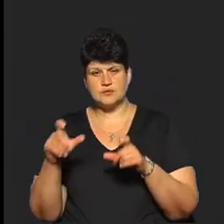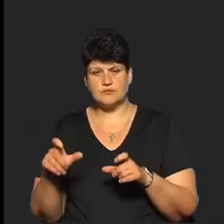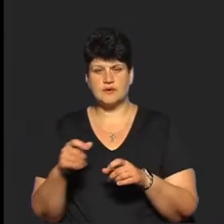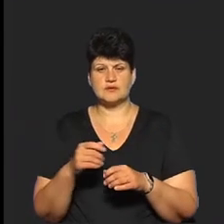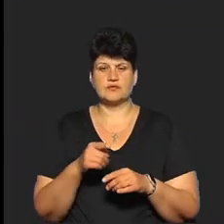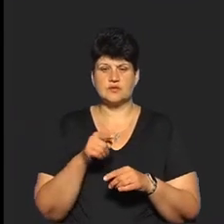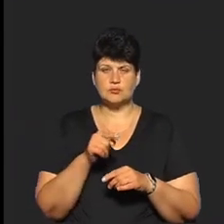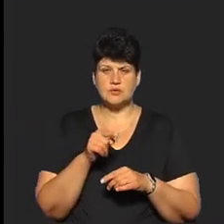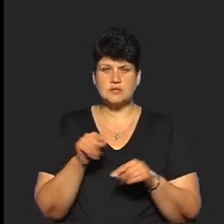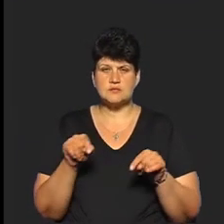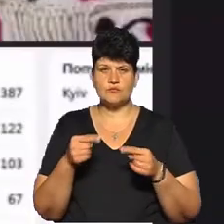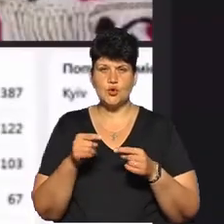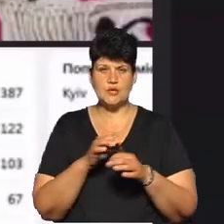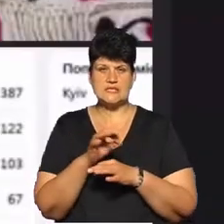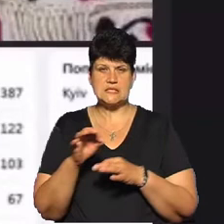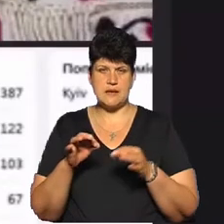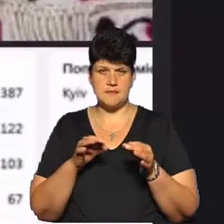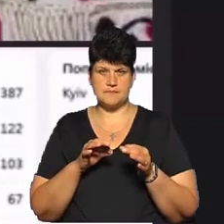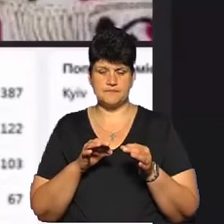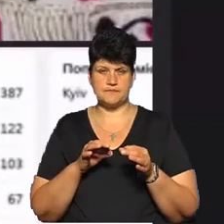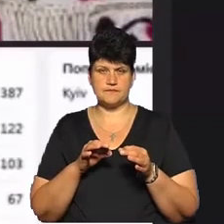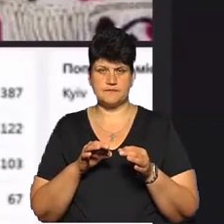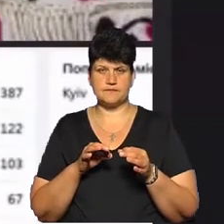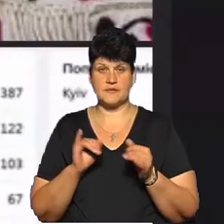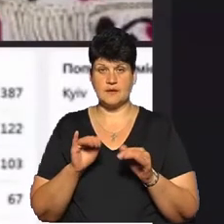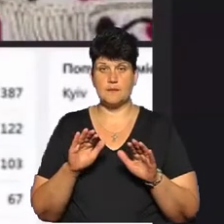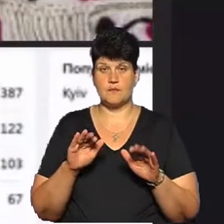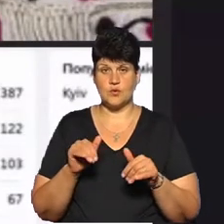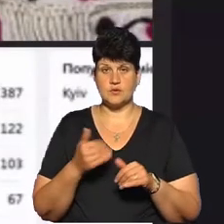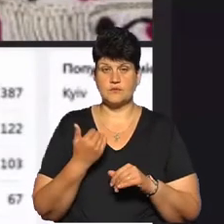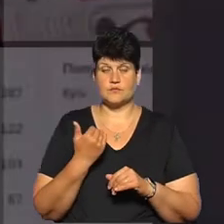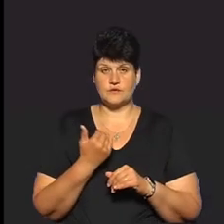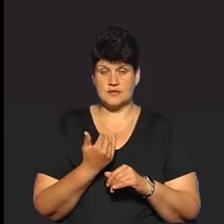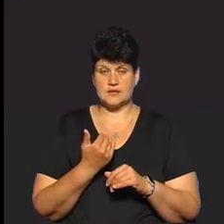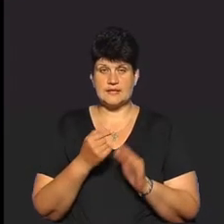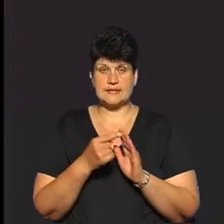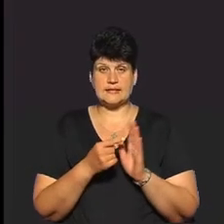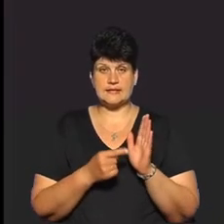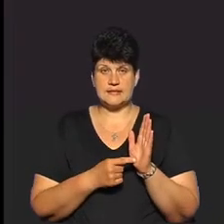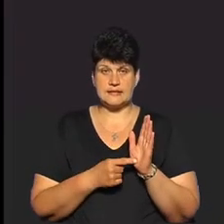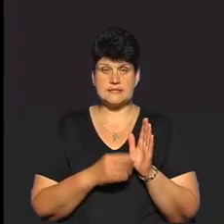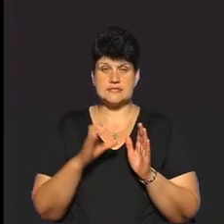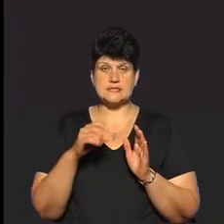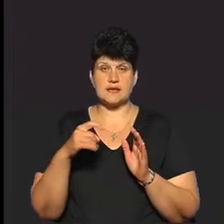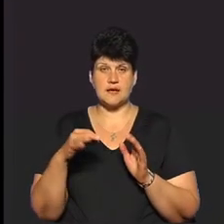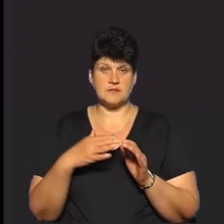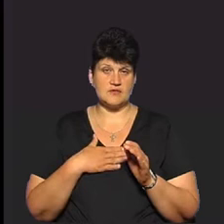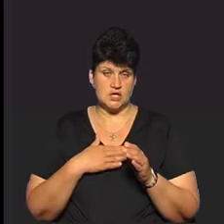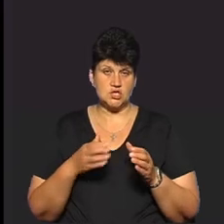по них створюють схеми. Ось. І потім вони діляться тими схемами в наших спільнотах,